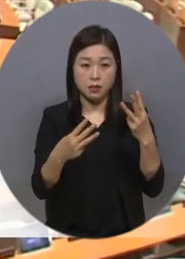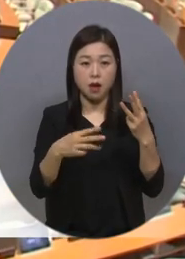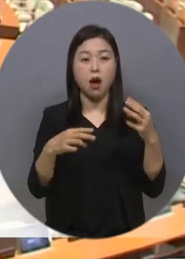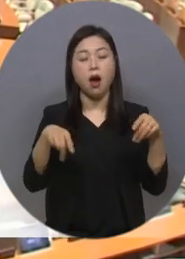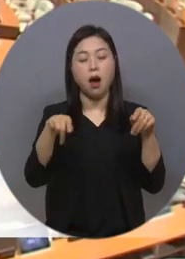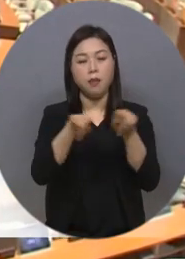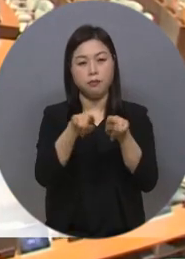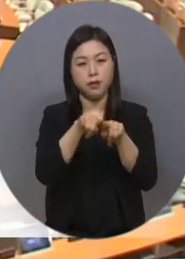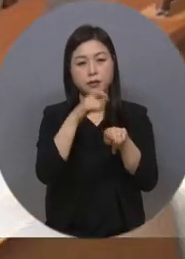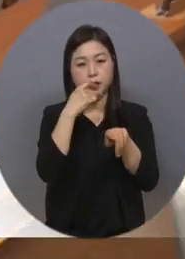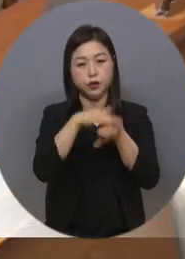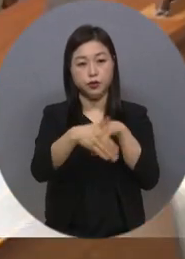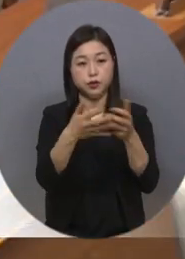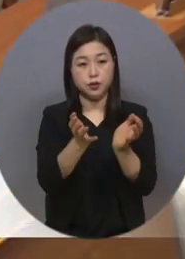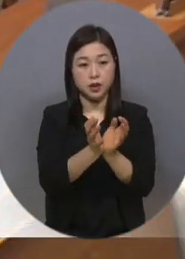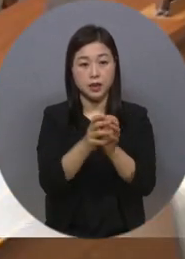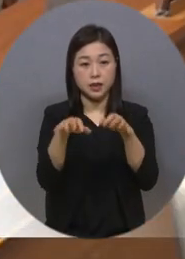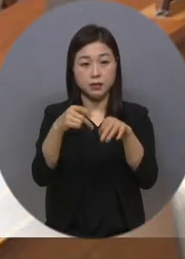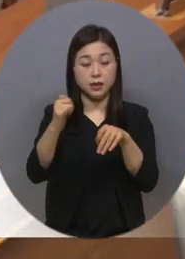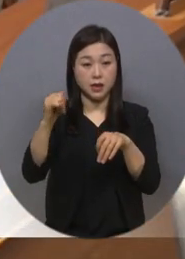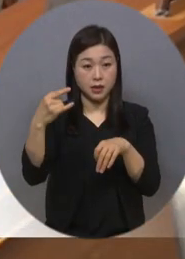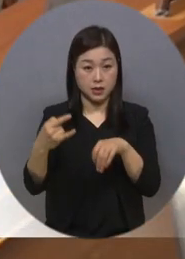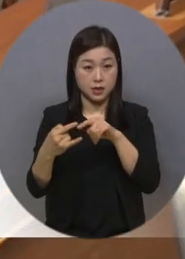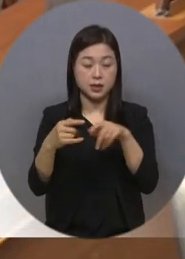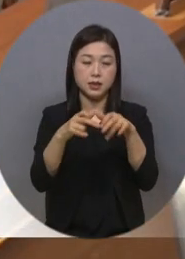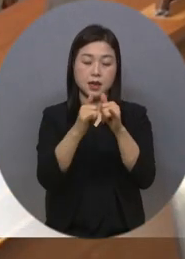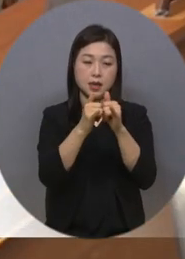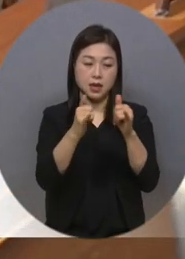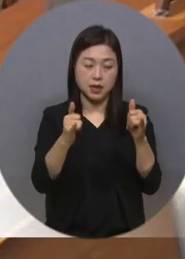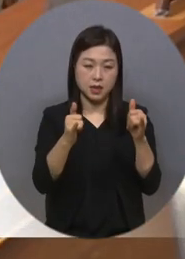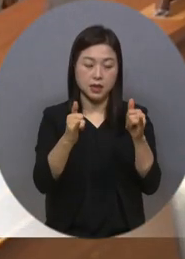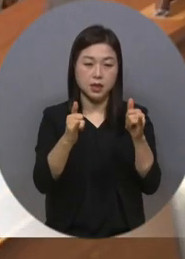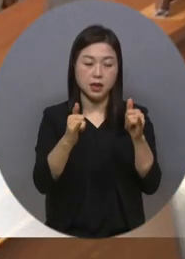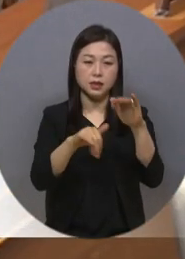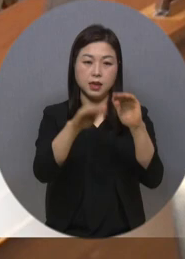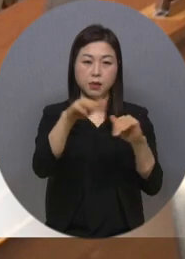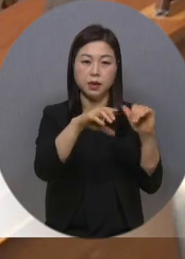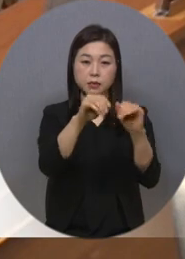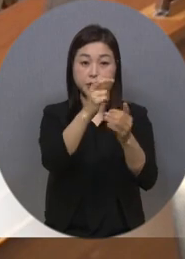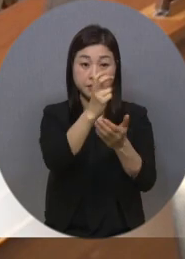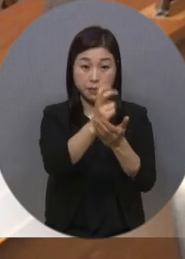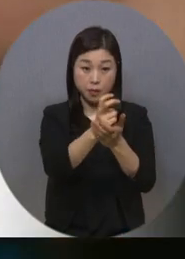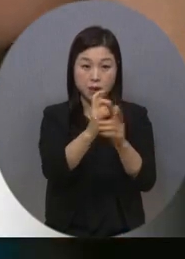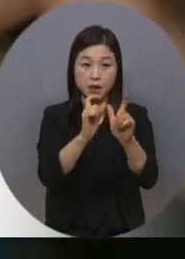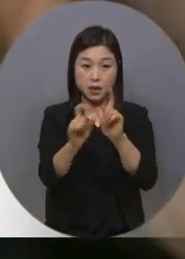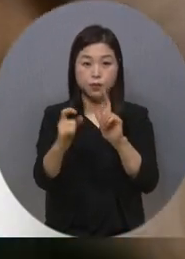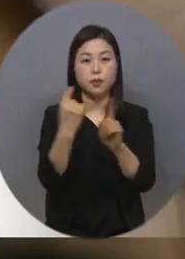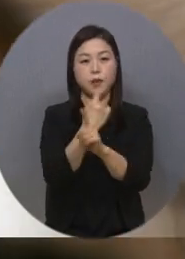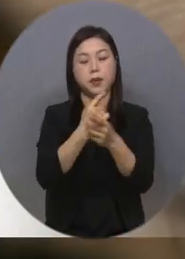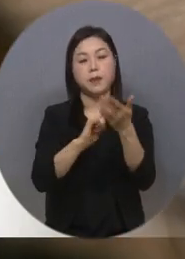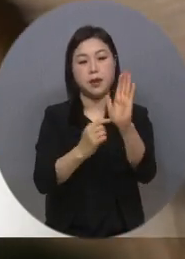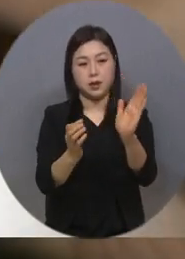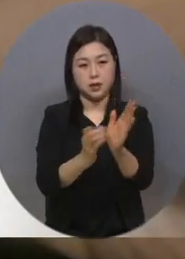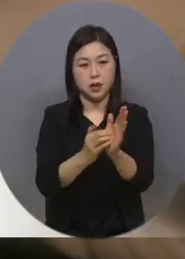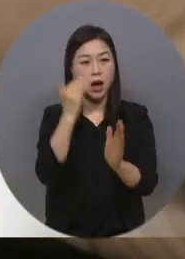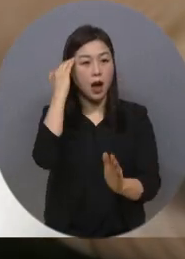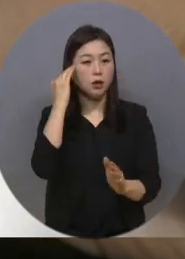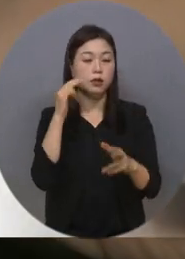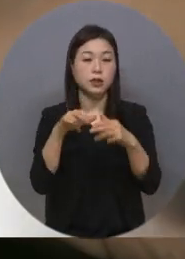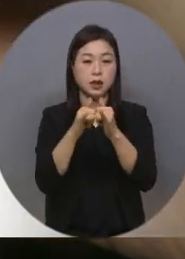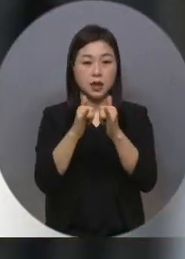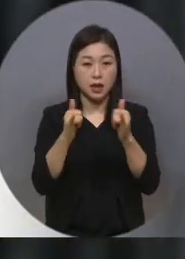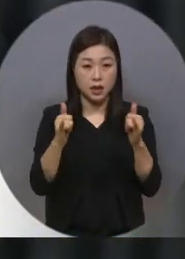해당 내용이 담긴 장애인 차별금지법 일부개정 법률안을 대표 발휘했습니다 한국 상해인